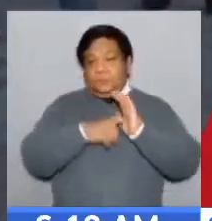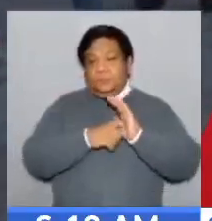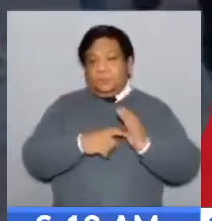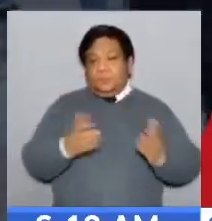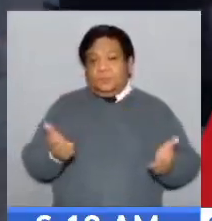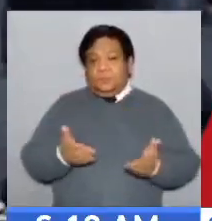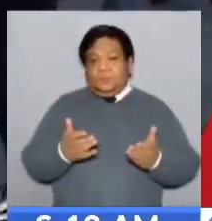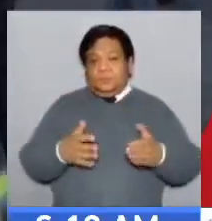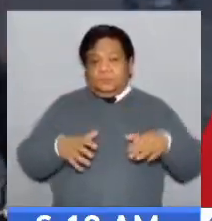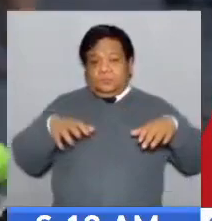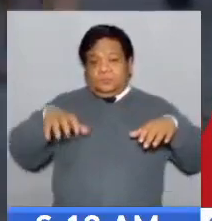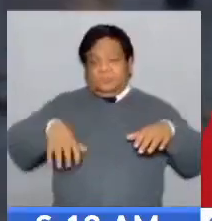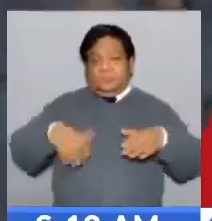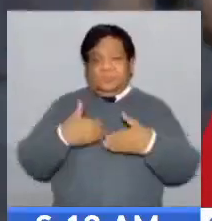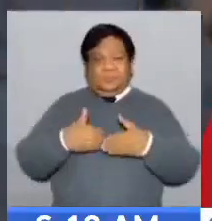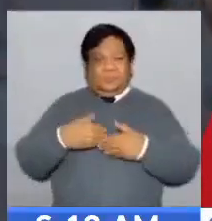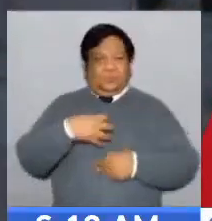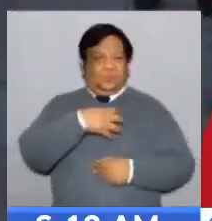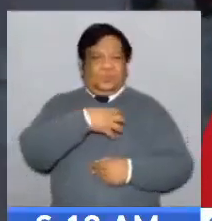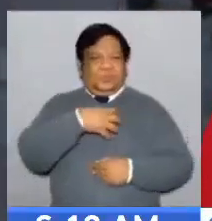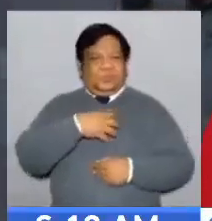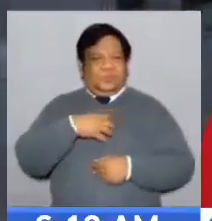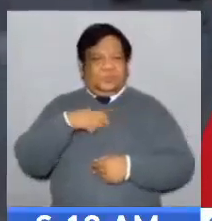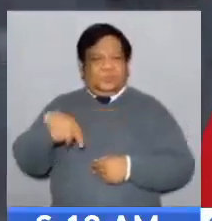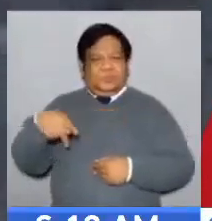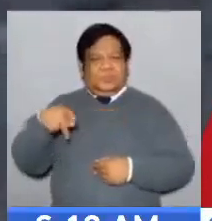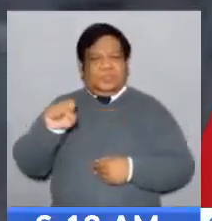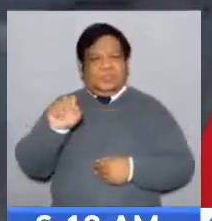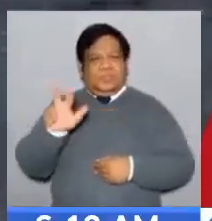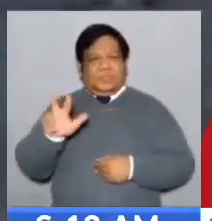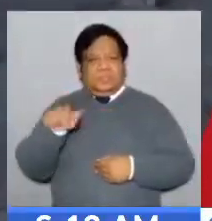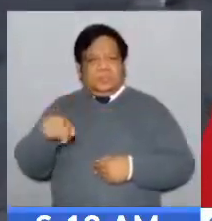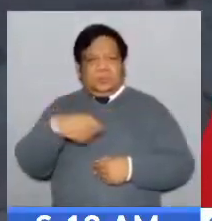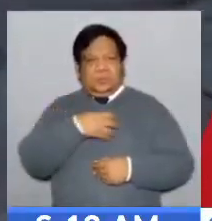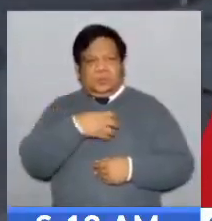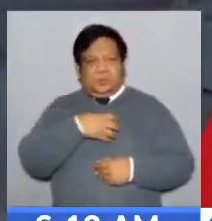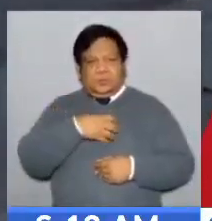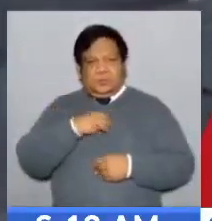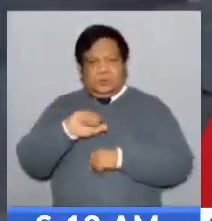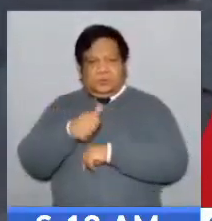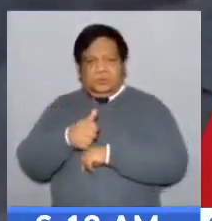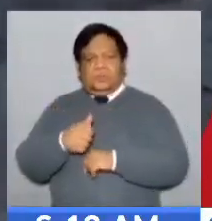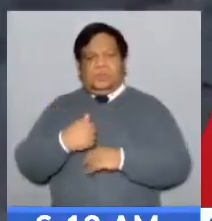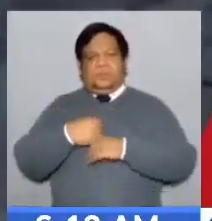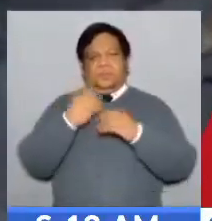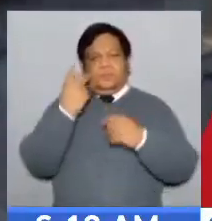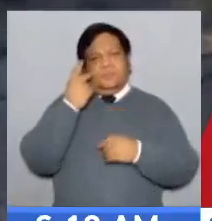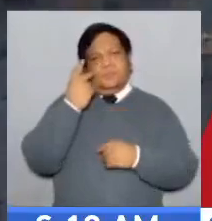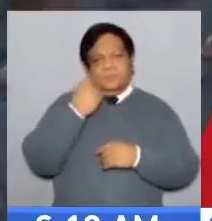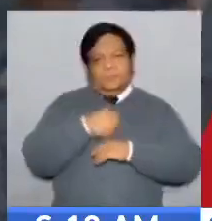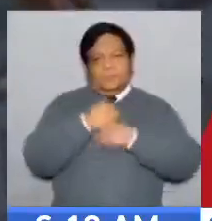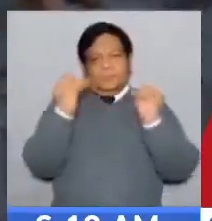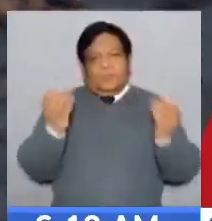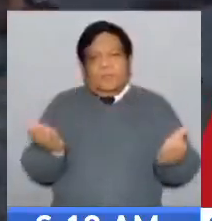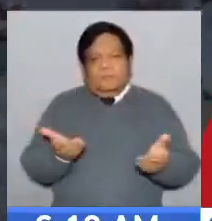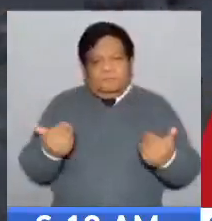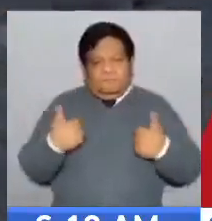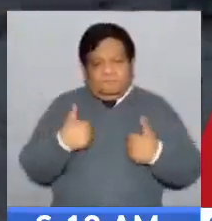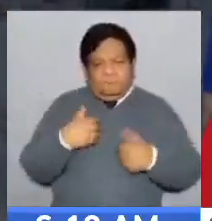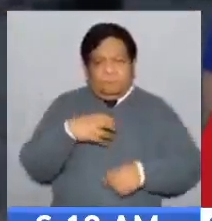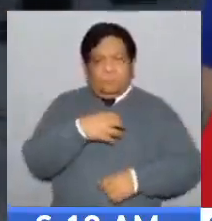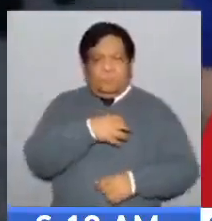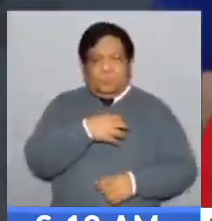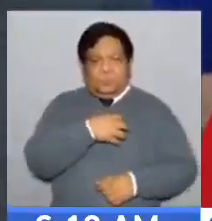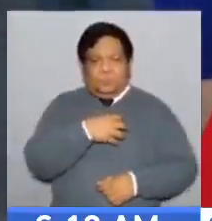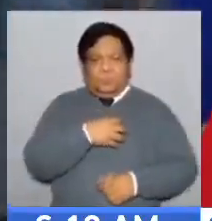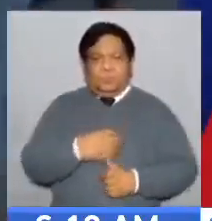Itong Quiapo Church na ito. So, visible na visible po siyempre yung ating mga police. Mula pa lamang ho doon sa may pag-akyat